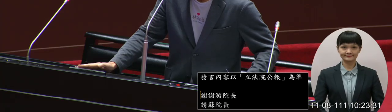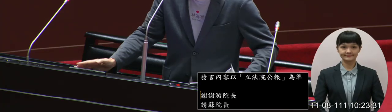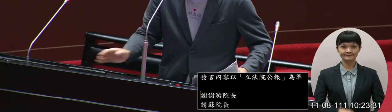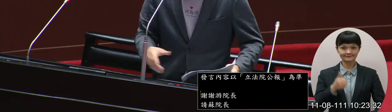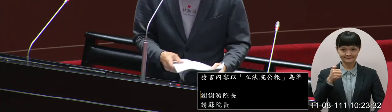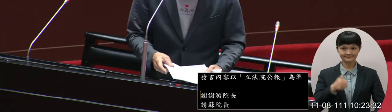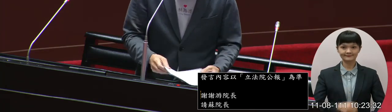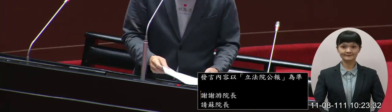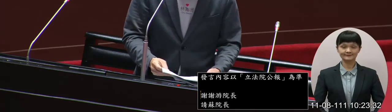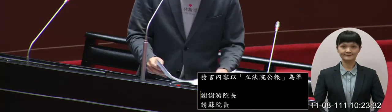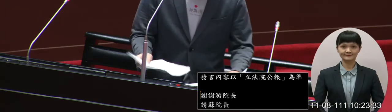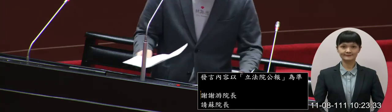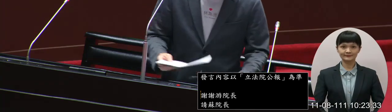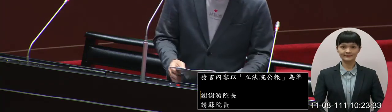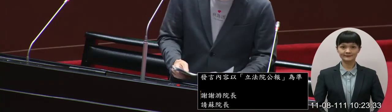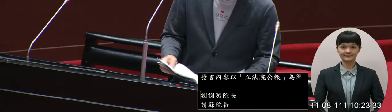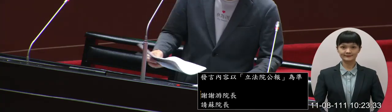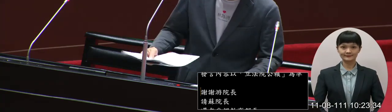下。